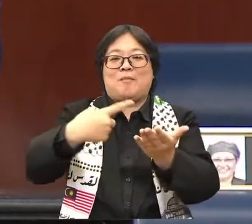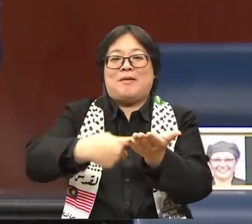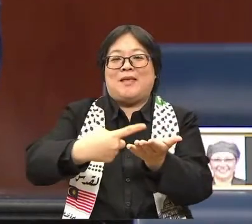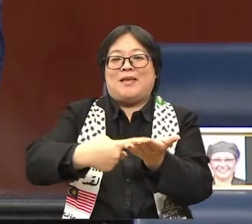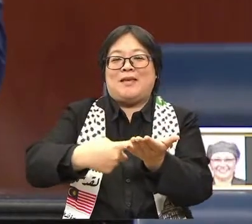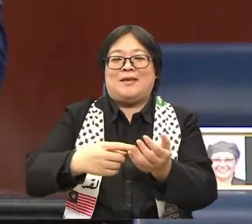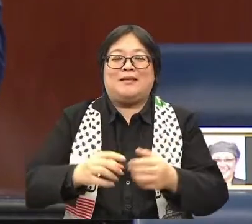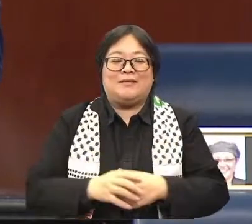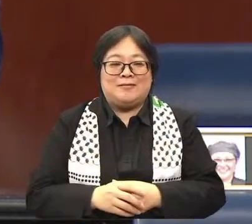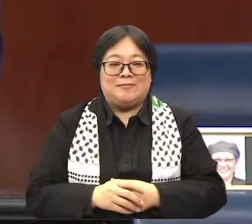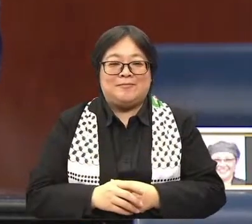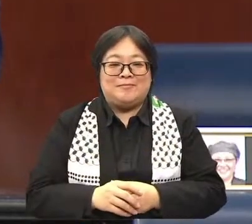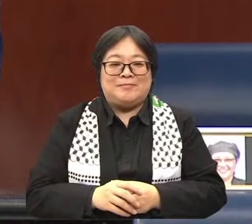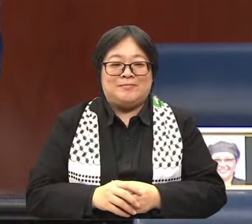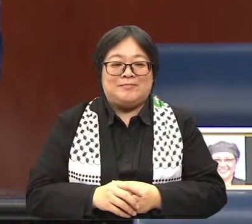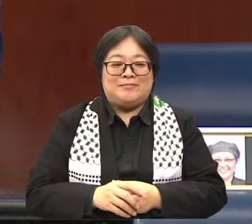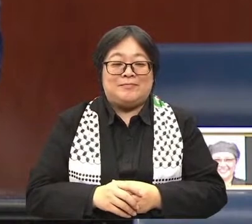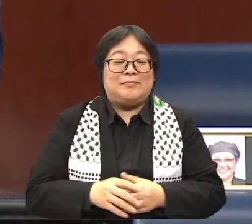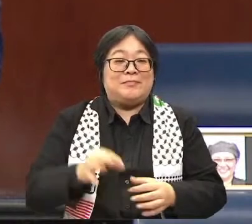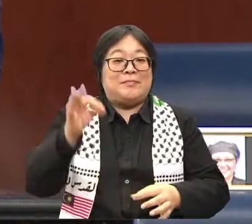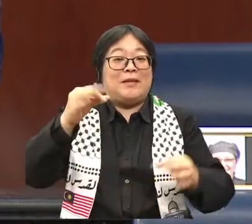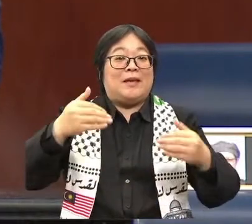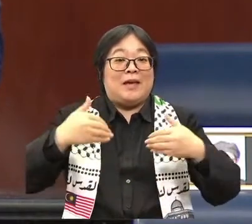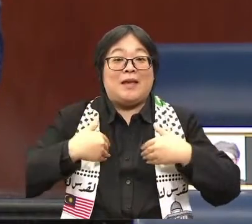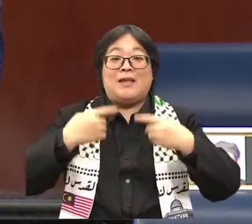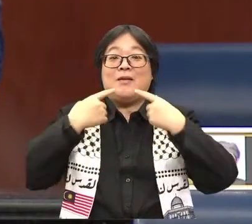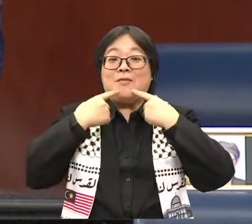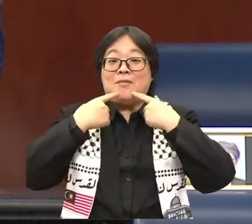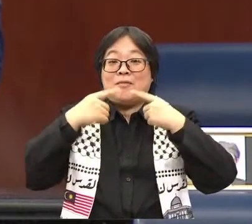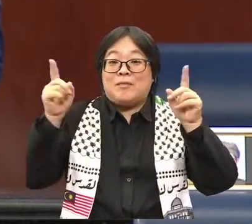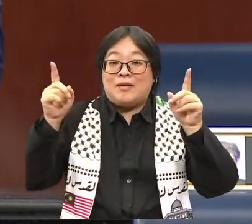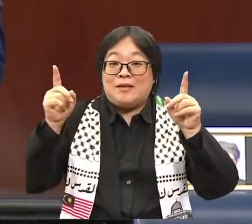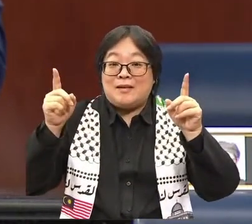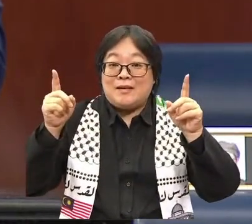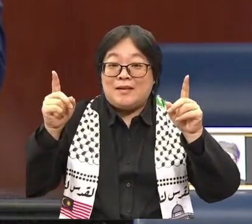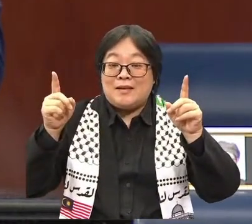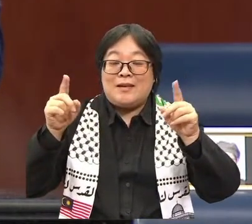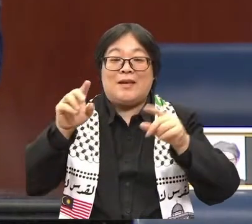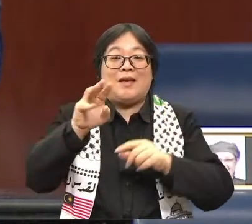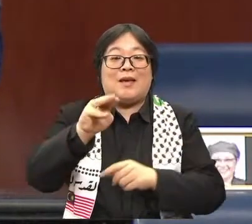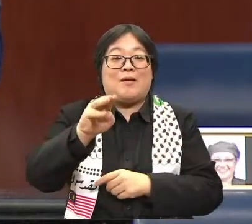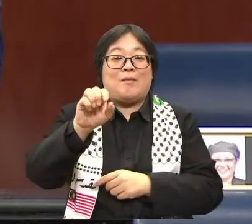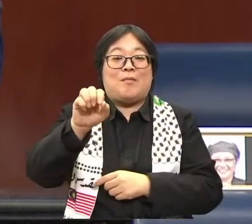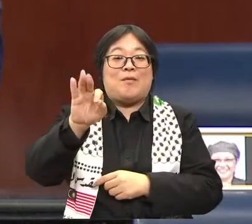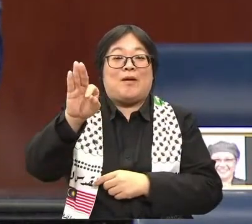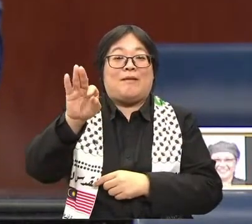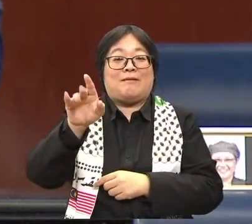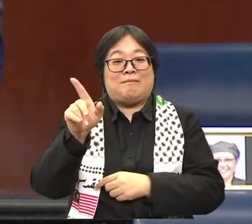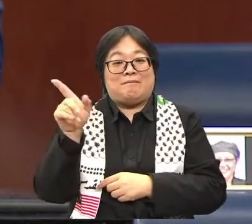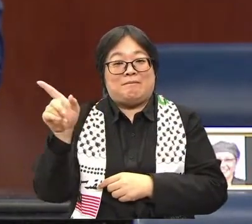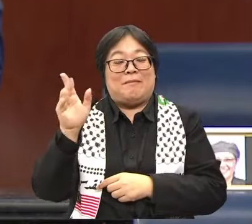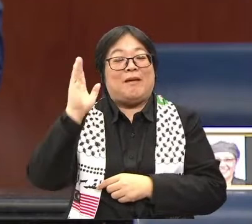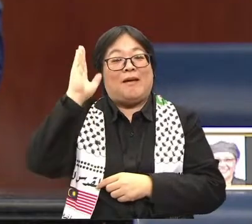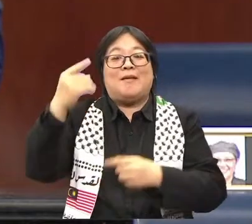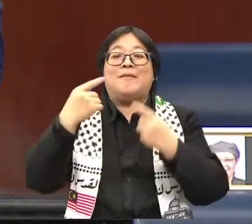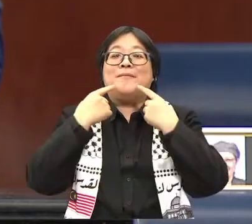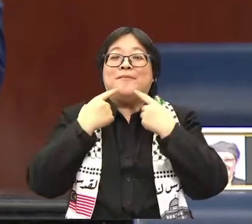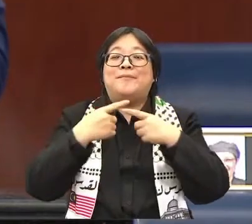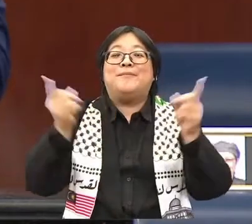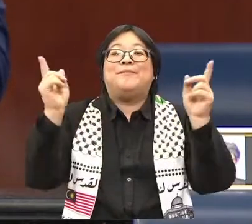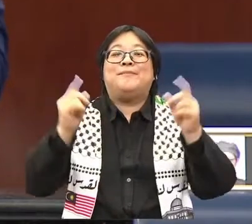lagi dan kalau ada pengumuman pun mof akan membuat penguman